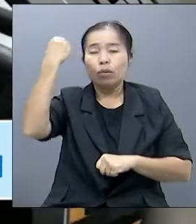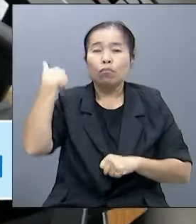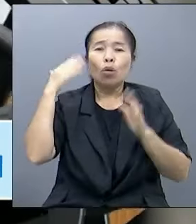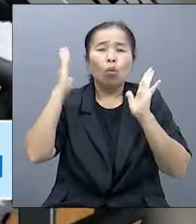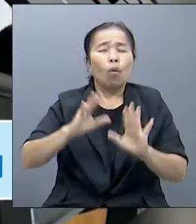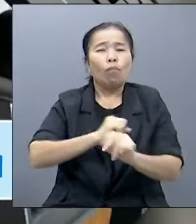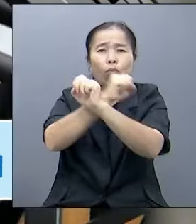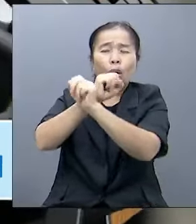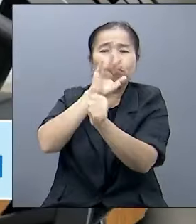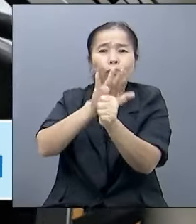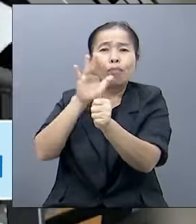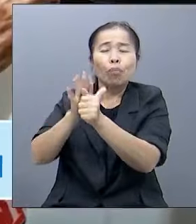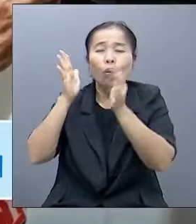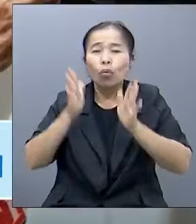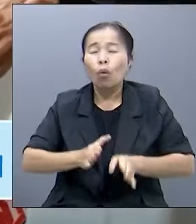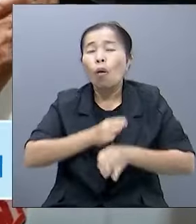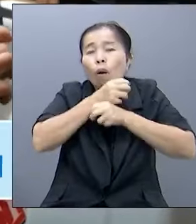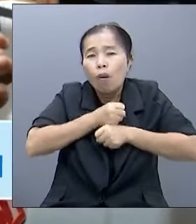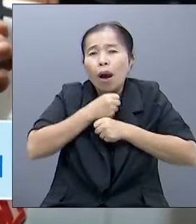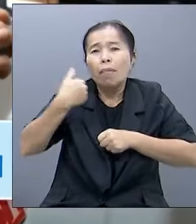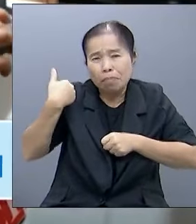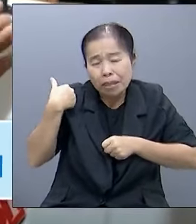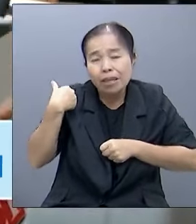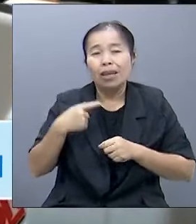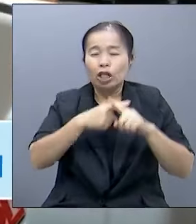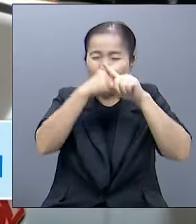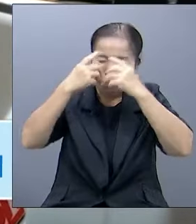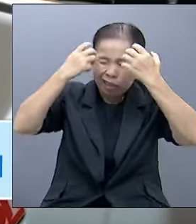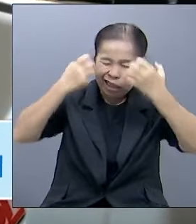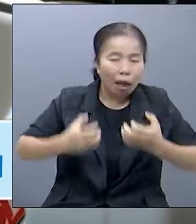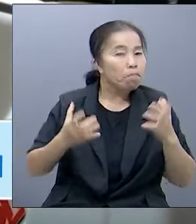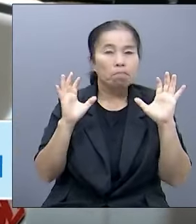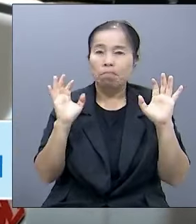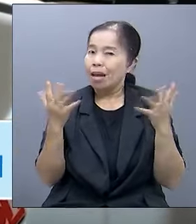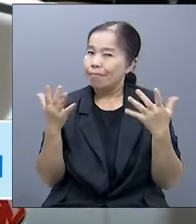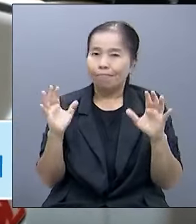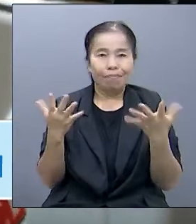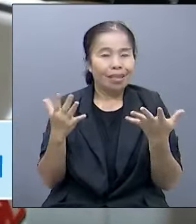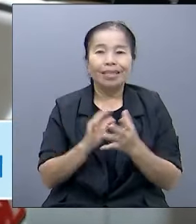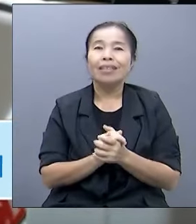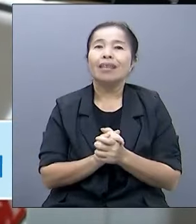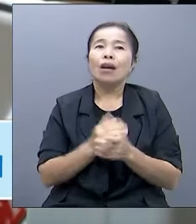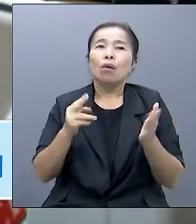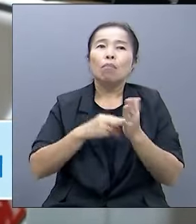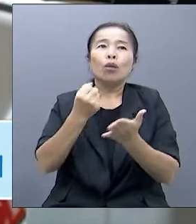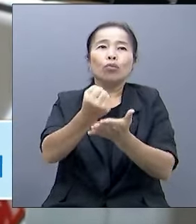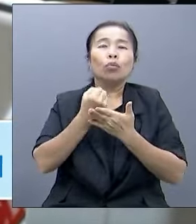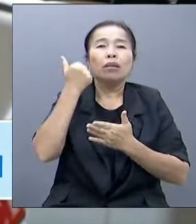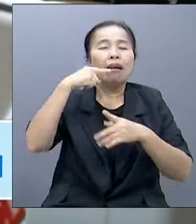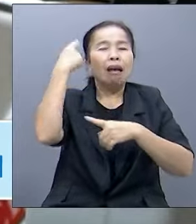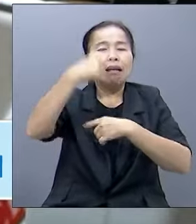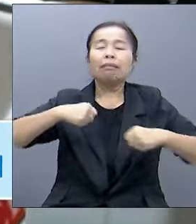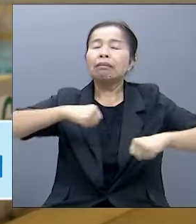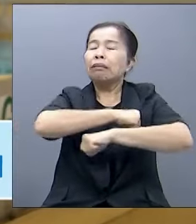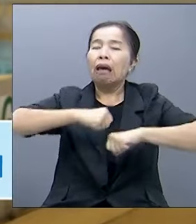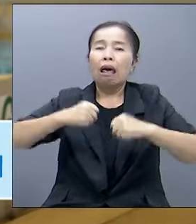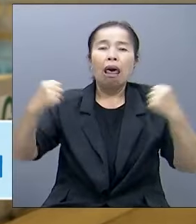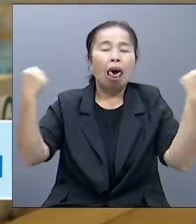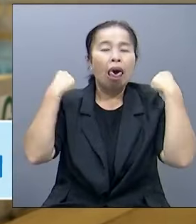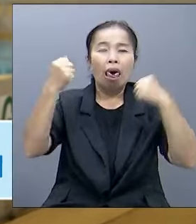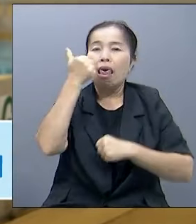โอกาสการบาดเจ็บอาจจะปิดเกือบเหลือ 0% เข้ามาเถอะครับแข็งแรงแน่และบาดเจ็บน้อยส